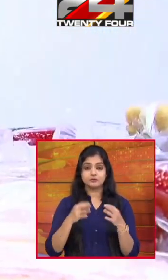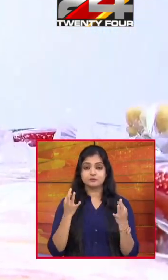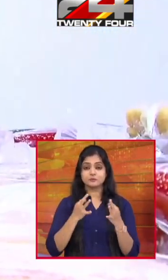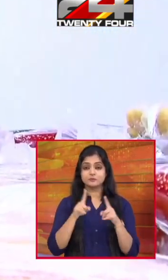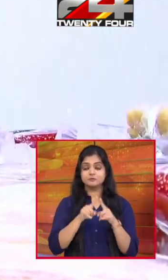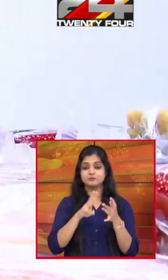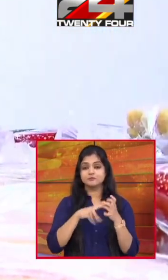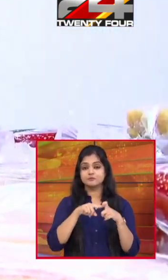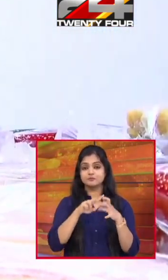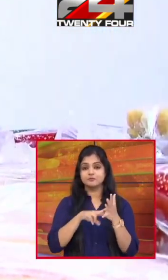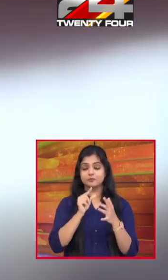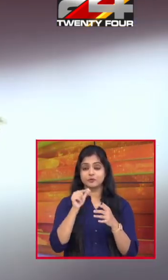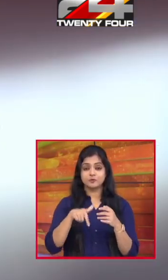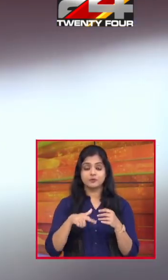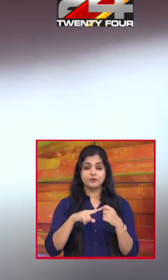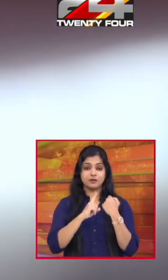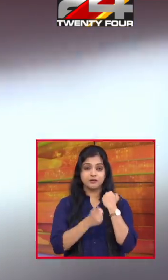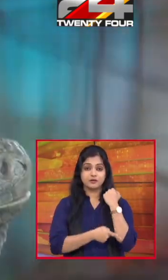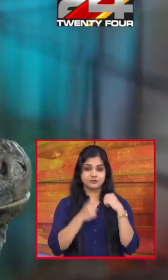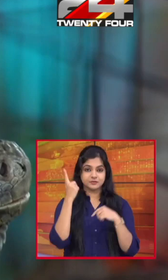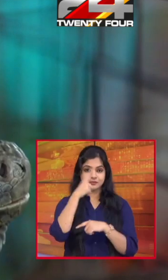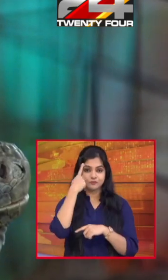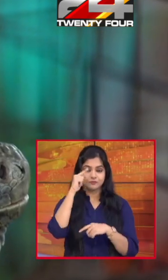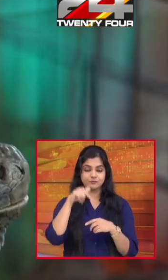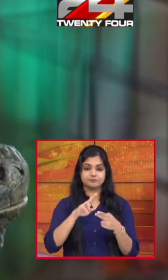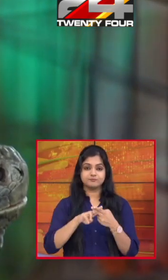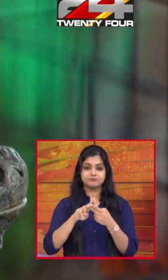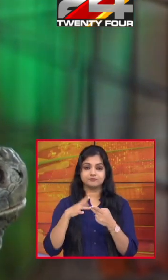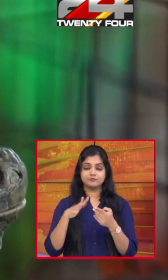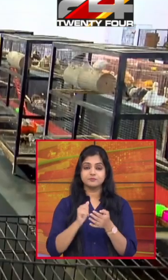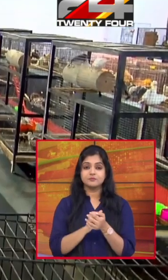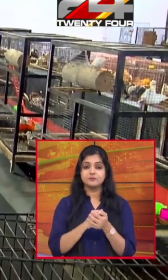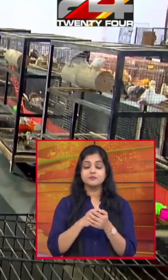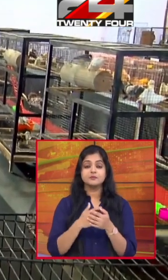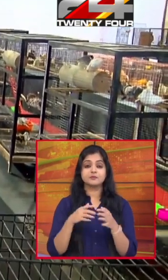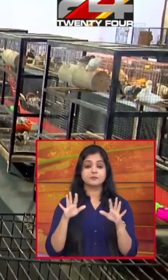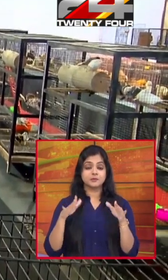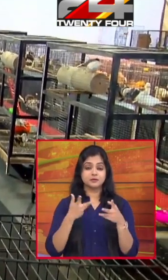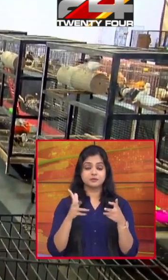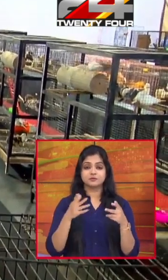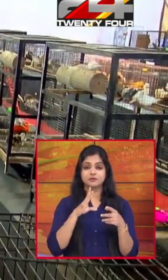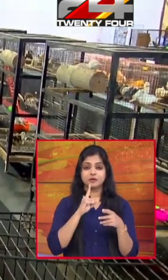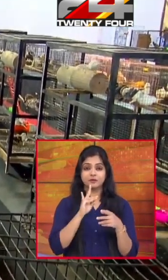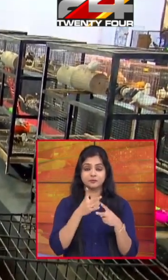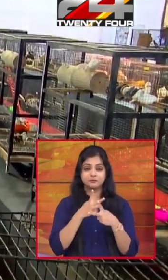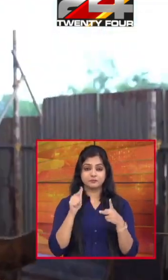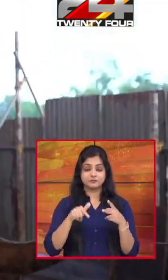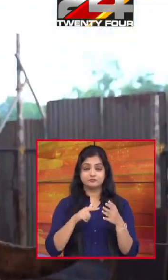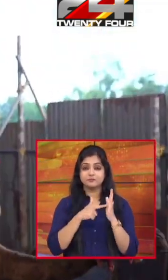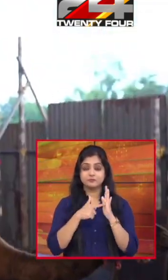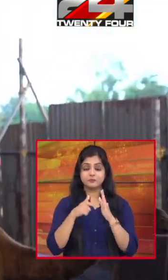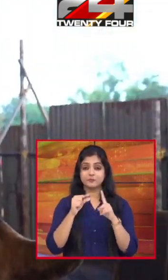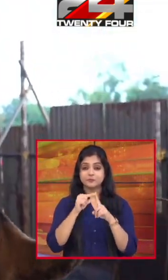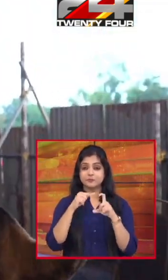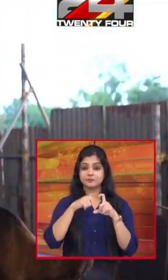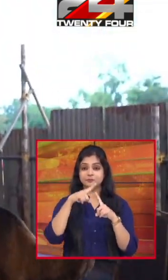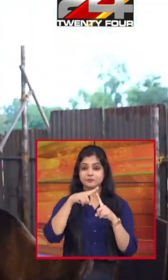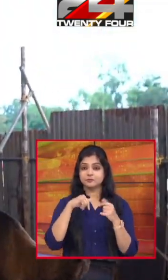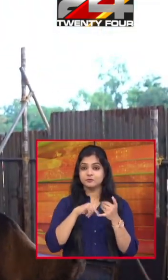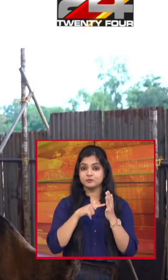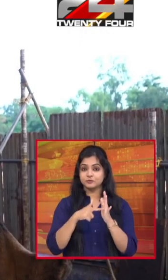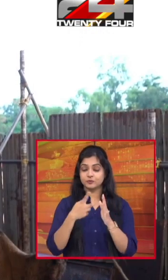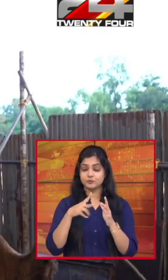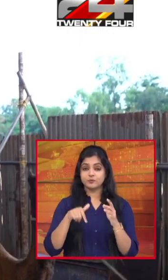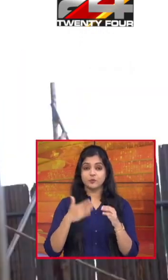മെനു അവസാന ദിനങ്ങളിലേക്കായി ഒരുങ്ങിക്കഴിഞ്ഞു. പക്ഷിമൃഗ വൈവിധ്യങ്ങൾ നിറയുന്ന വിശാലമായ പവലിയനിൽ ഒരുക്കിയിരിക്കുന്ന പെറ്റ്ഷോയും പെറ്റ്ഷോയിലെ